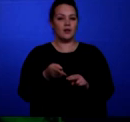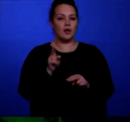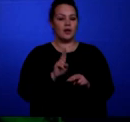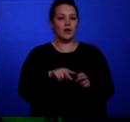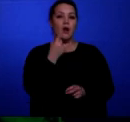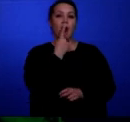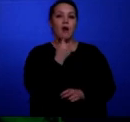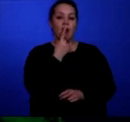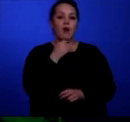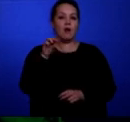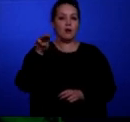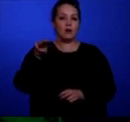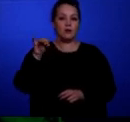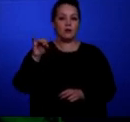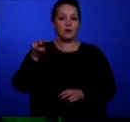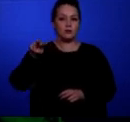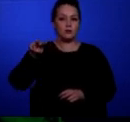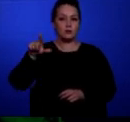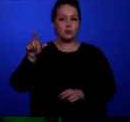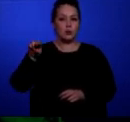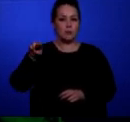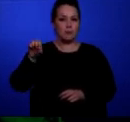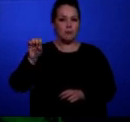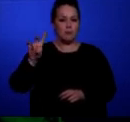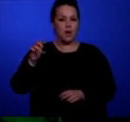красный тюльпан. А какой он еще?